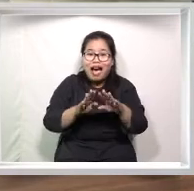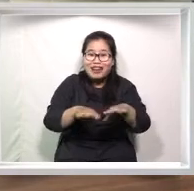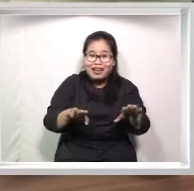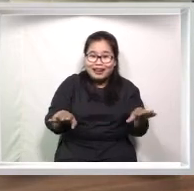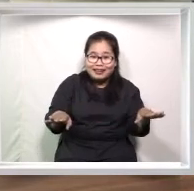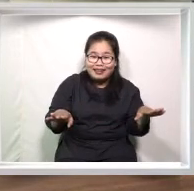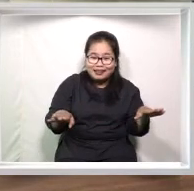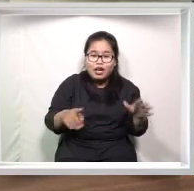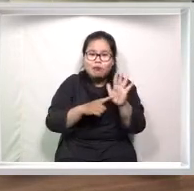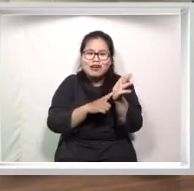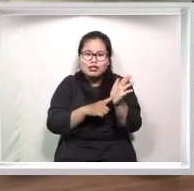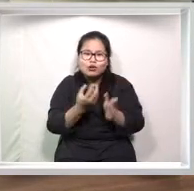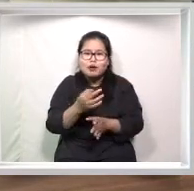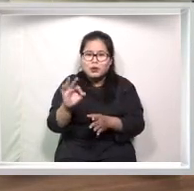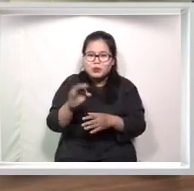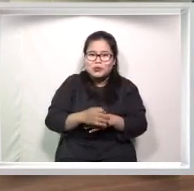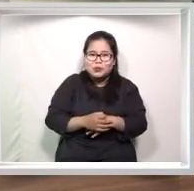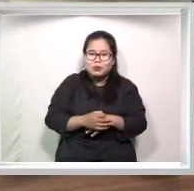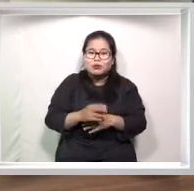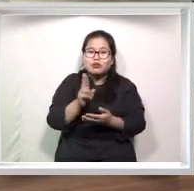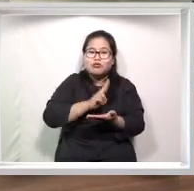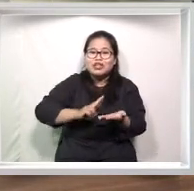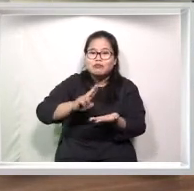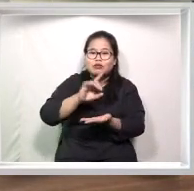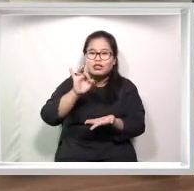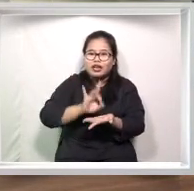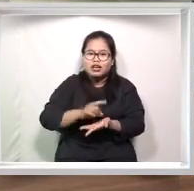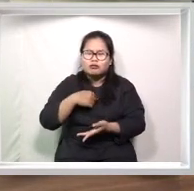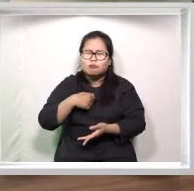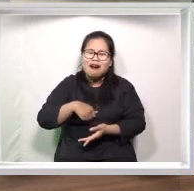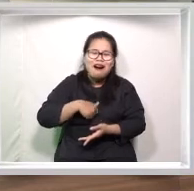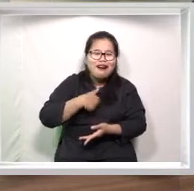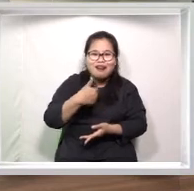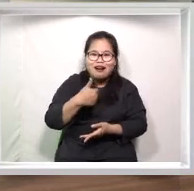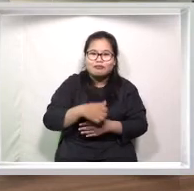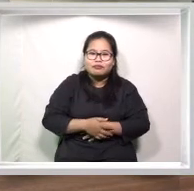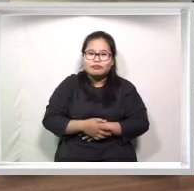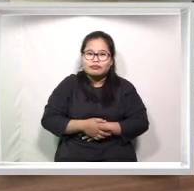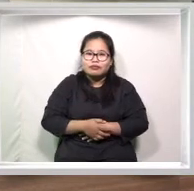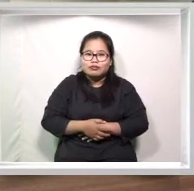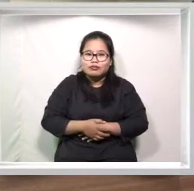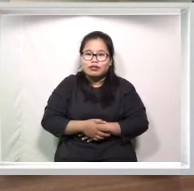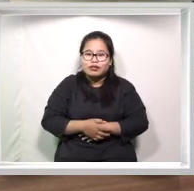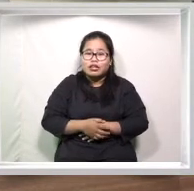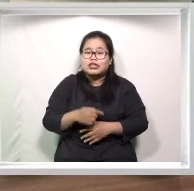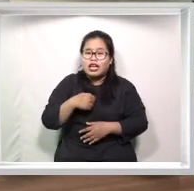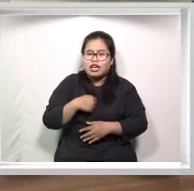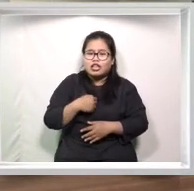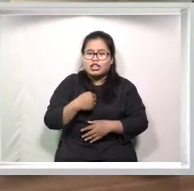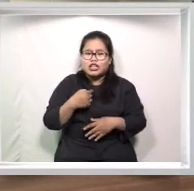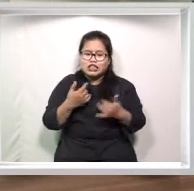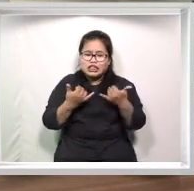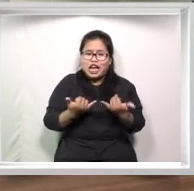Adik-adik, mahasiswa baru Universitas Brawijaya yang saya banggakan, saat ini kita ketahui